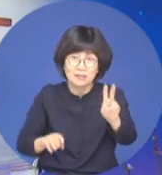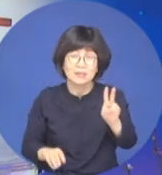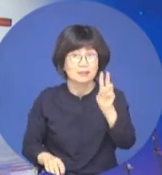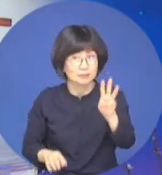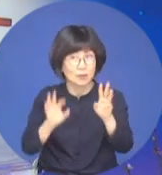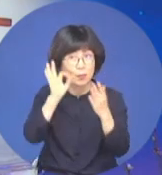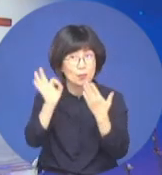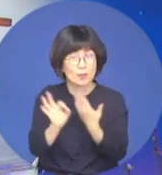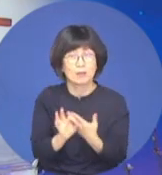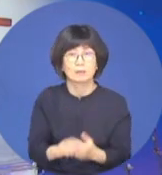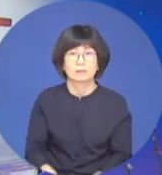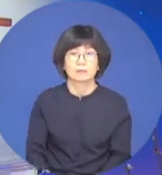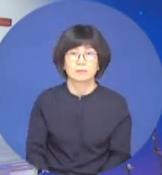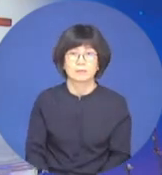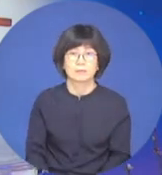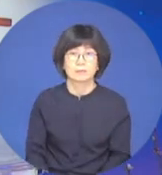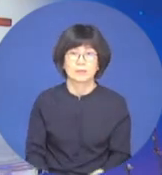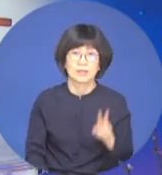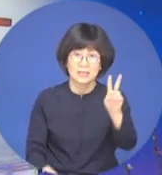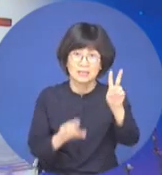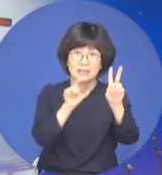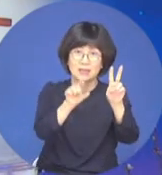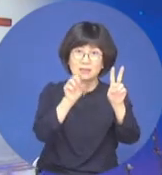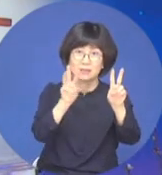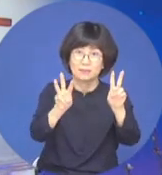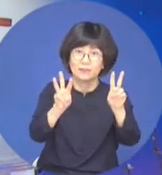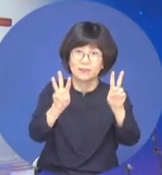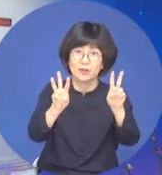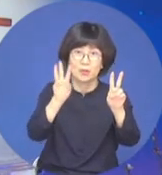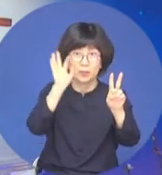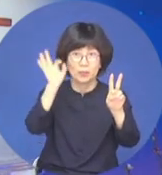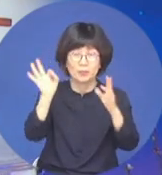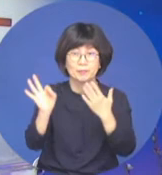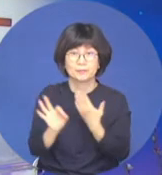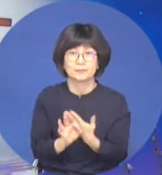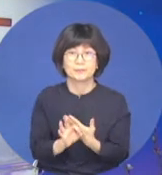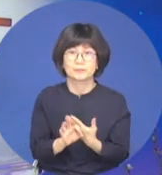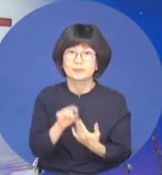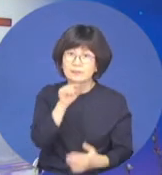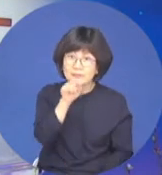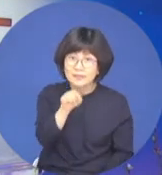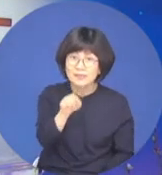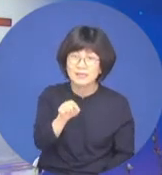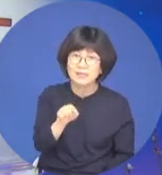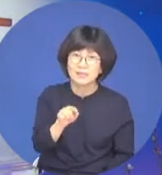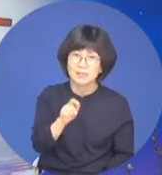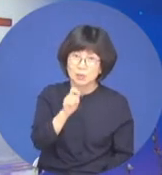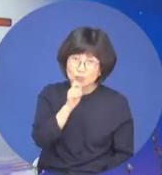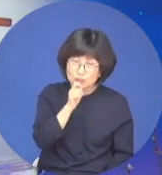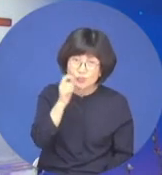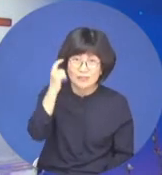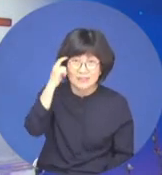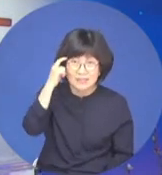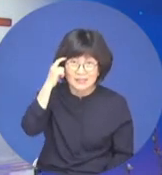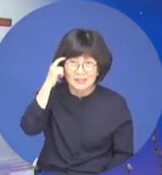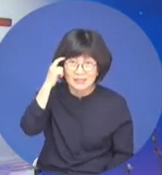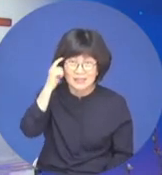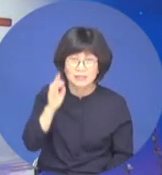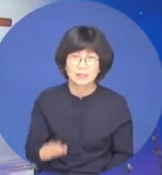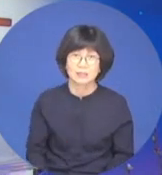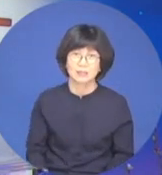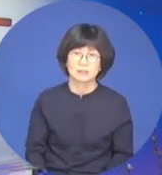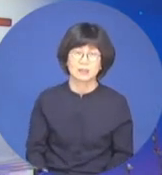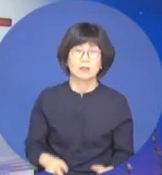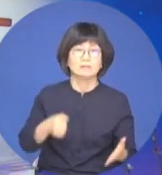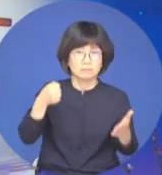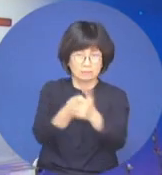하나님 말씀하세요. 2장 3절 2절 이하를 보면 이 묵시는 정한 때가 있나니 정한 때가